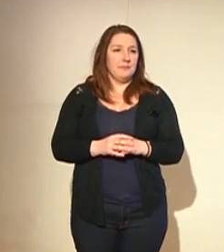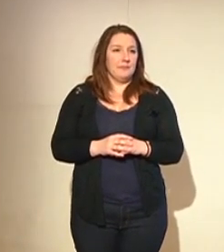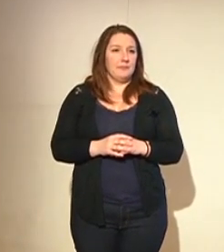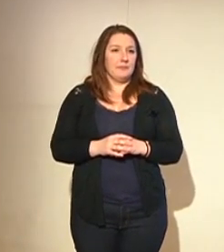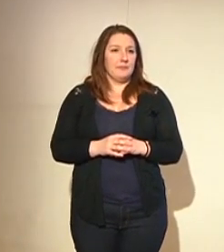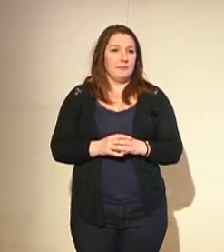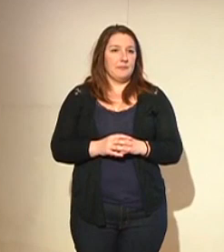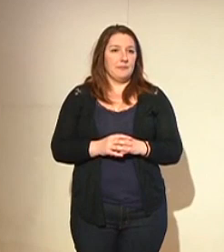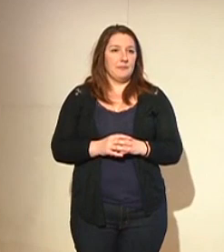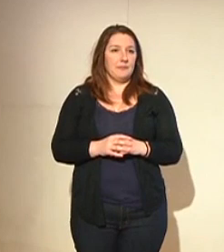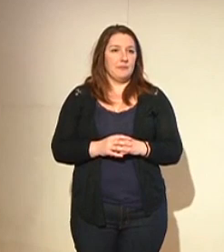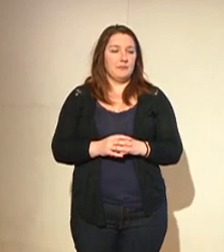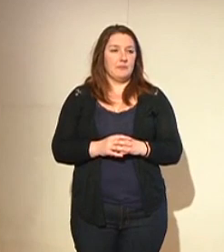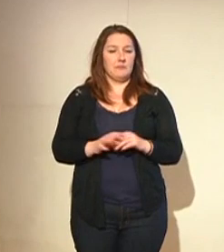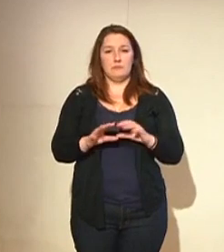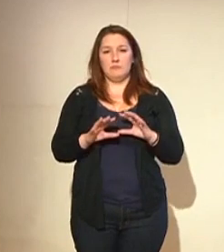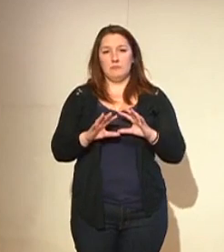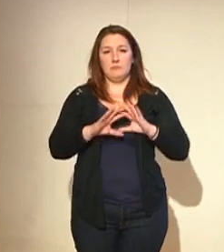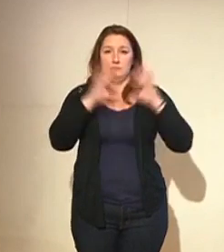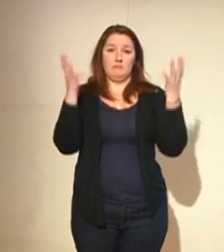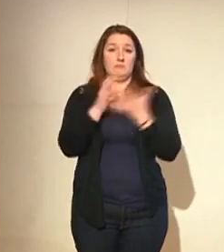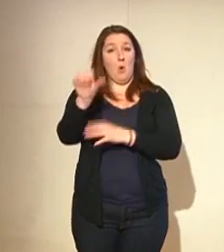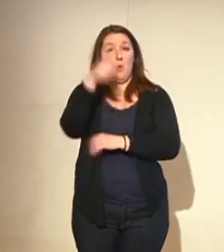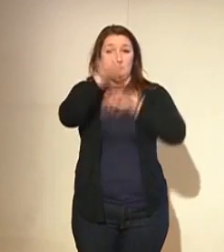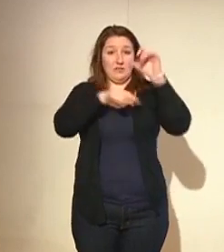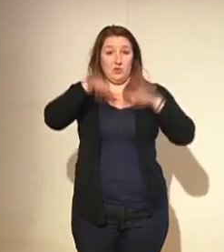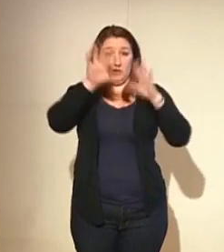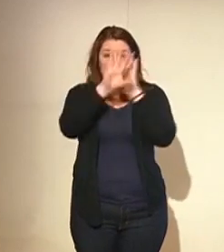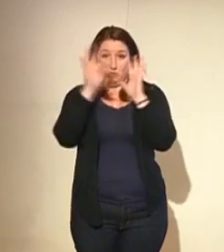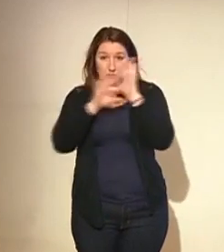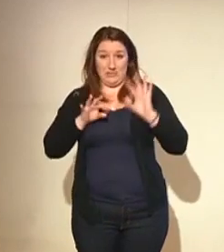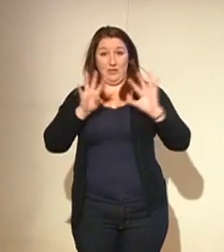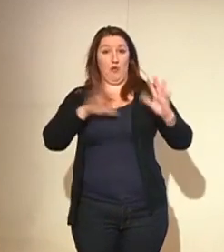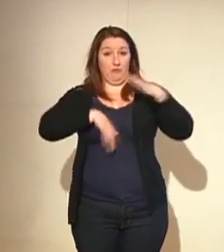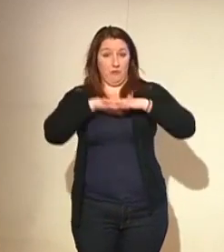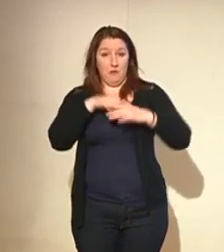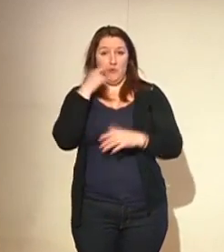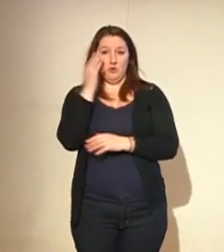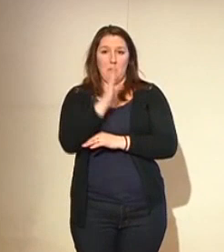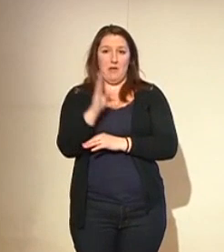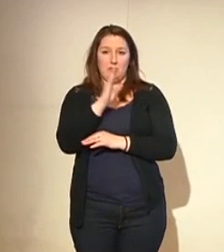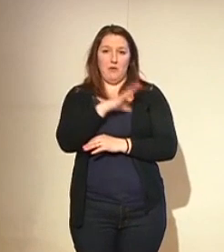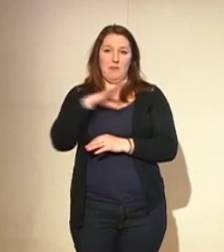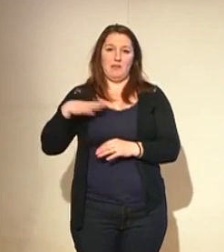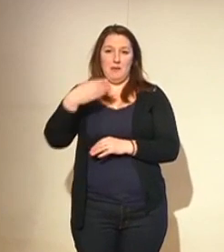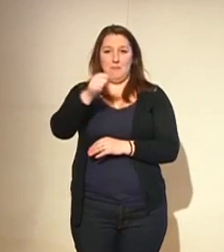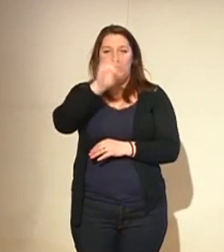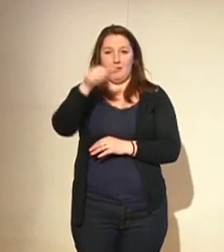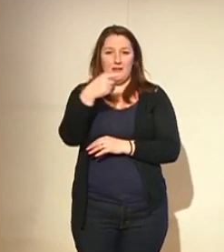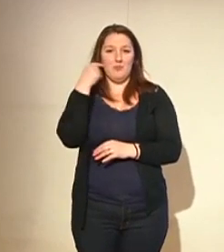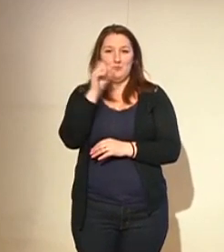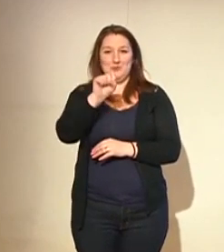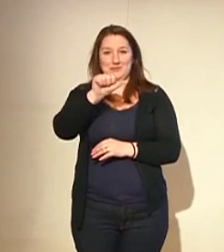nom donc parmi les 11 candidats que je vous répète monsieur Bertrand madame Martin monsieur Sabri madame